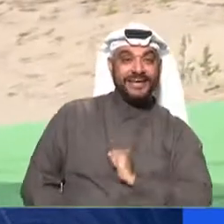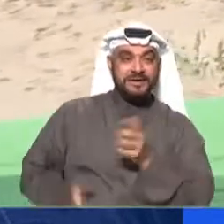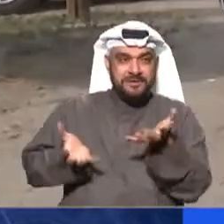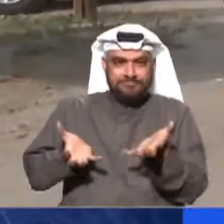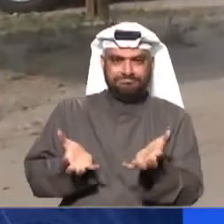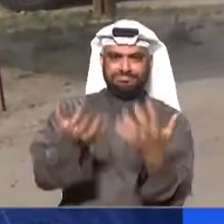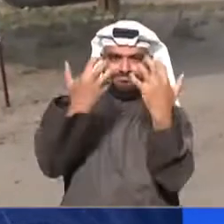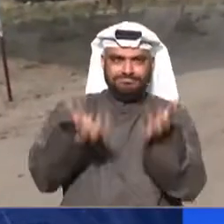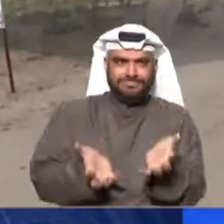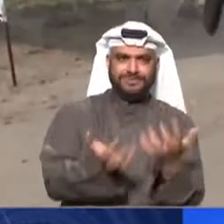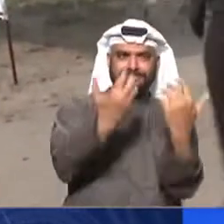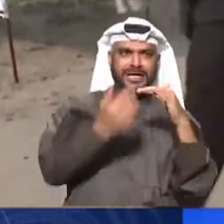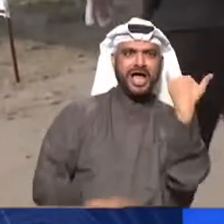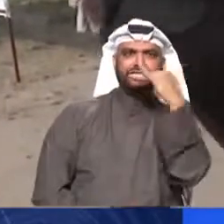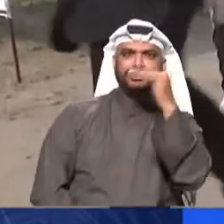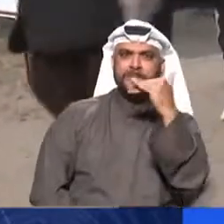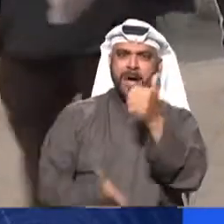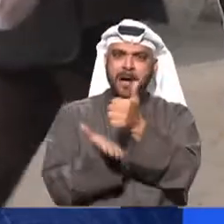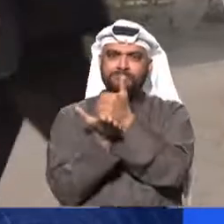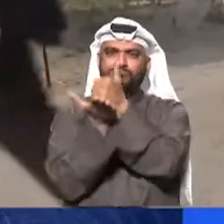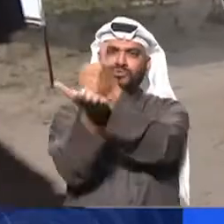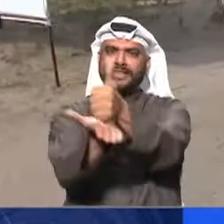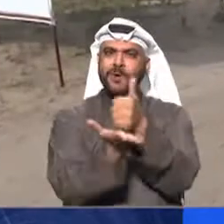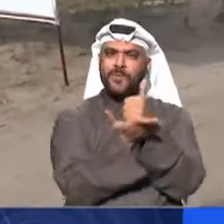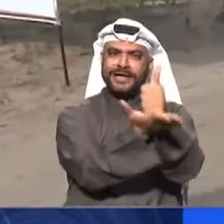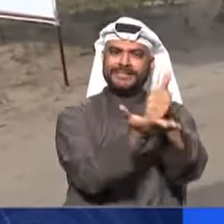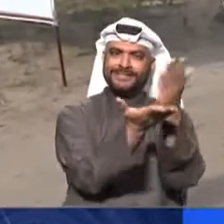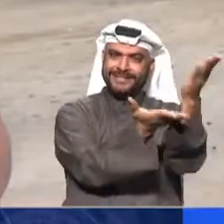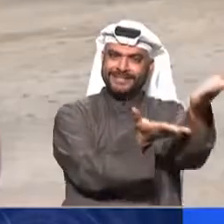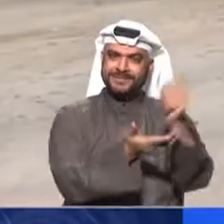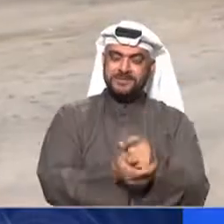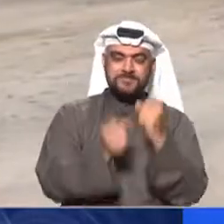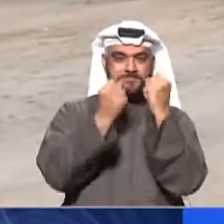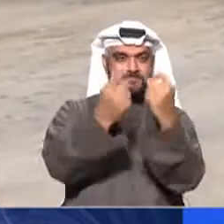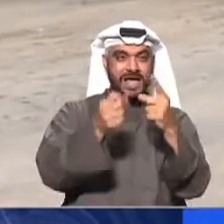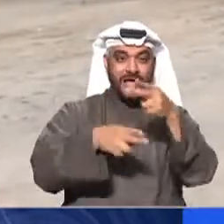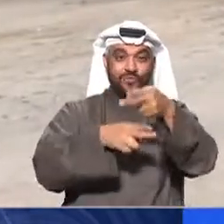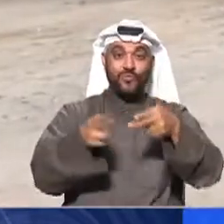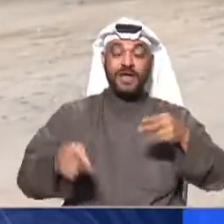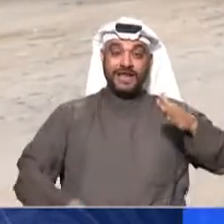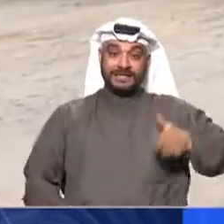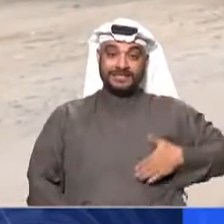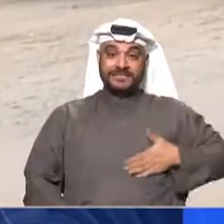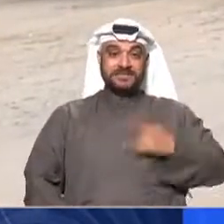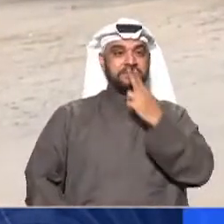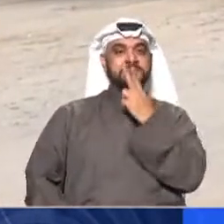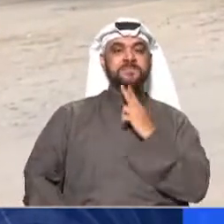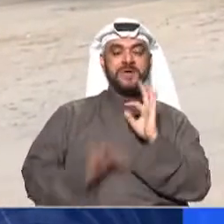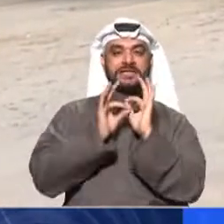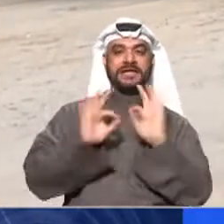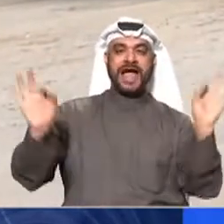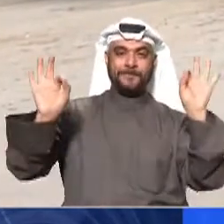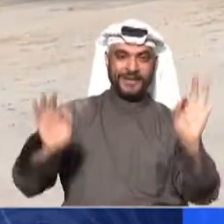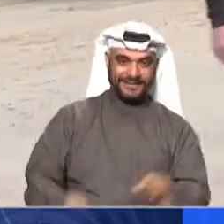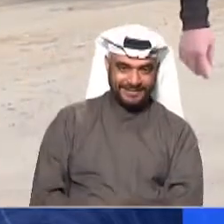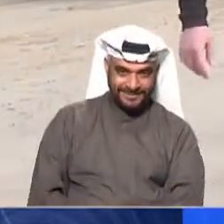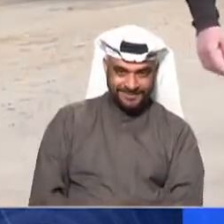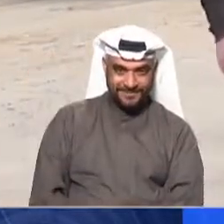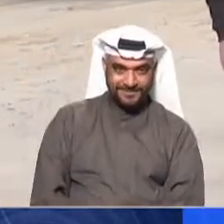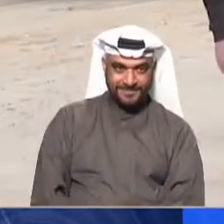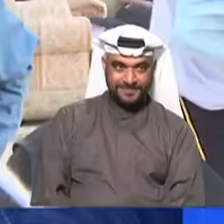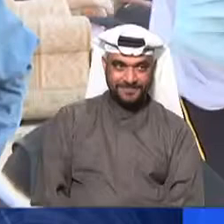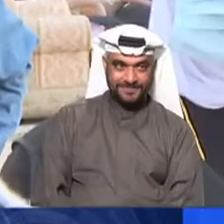المتطوعين الشباب الذين شاركوا في هذه الحملة لتكون كبد خالية من المخلفات.